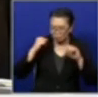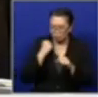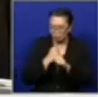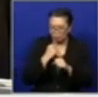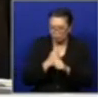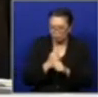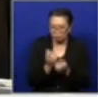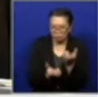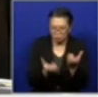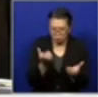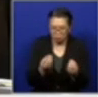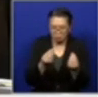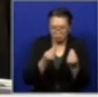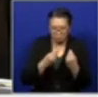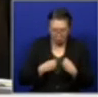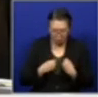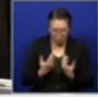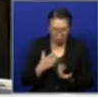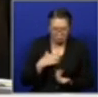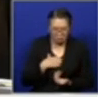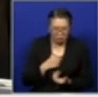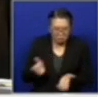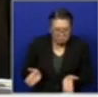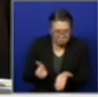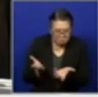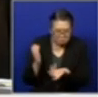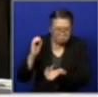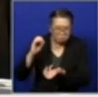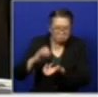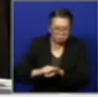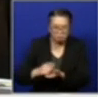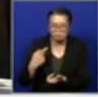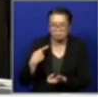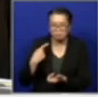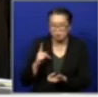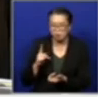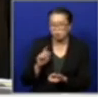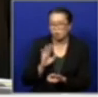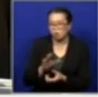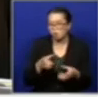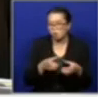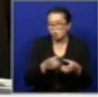าผลประโยชน์ของประเทศชาติและประชาชนส่วนใหญ่ก